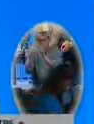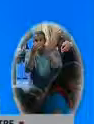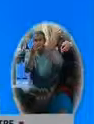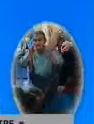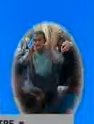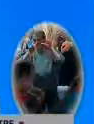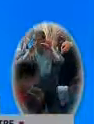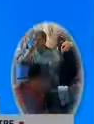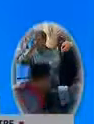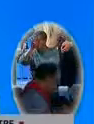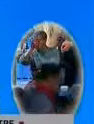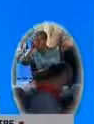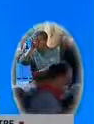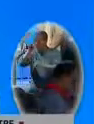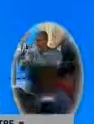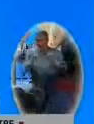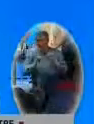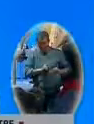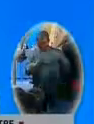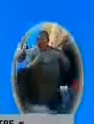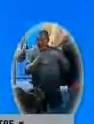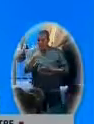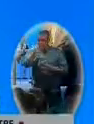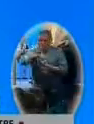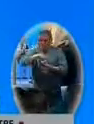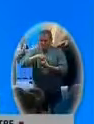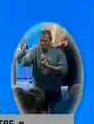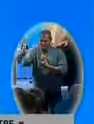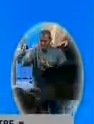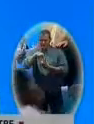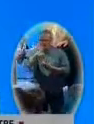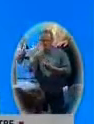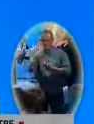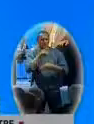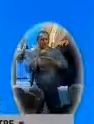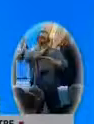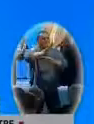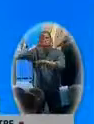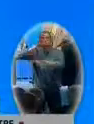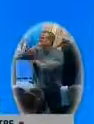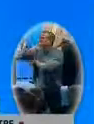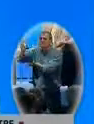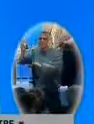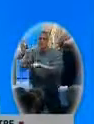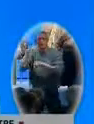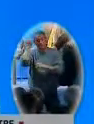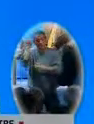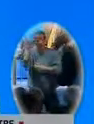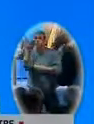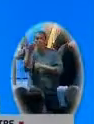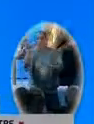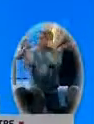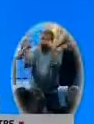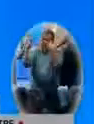1984. Cette allergie hexagonale aux idées libérales est choquante si l'on considère la grandeur de l'idée de